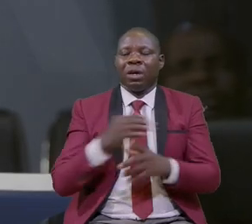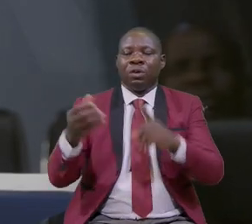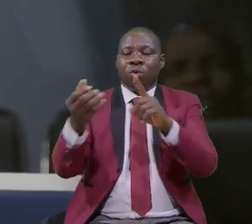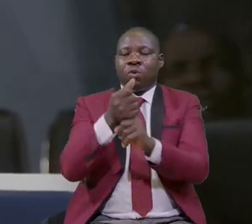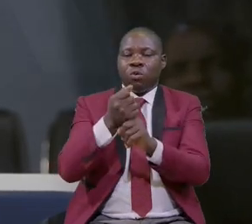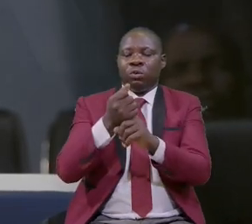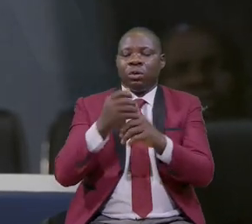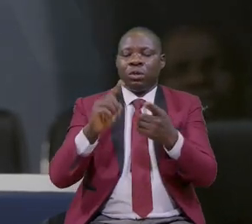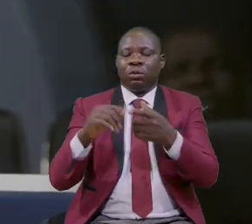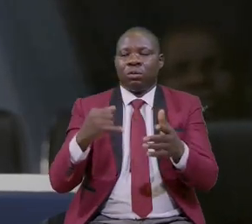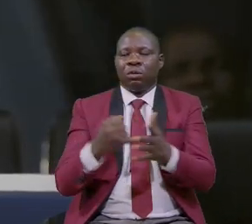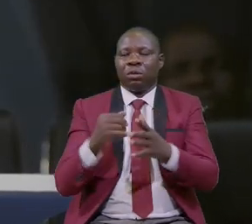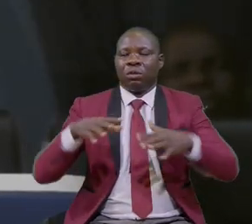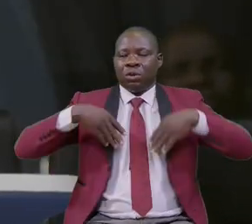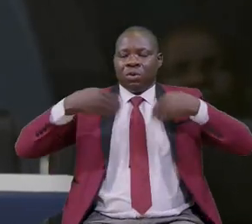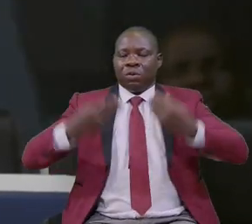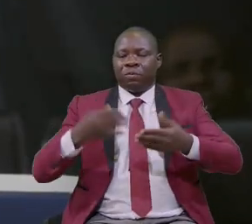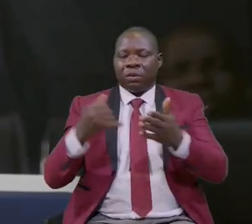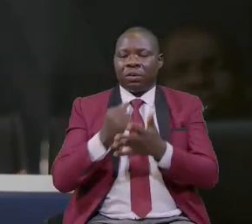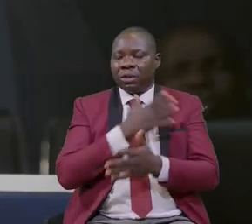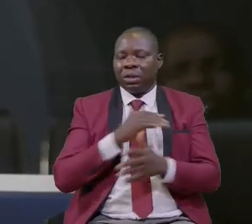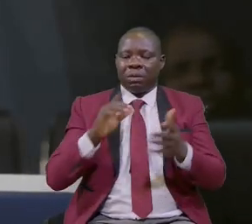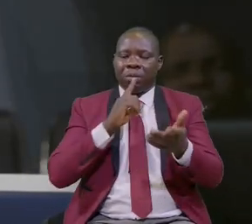et attache-toi, confesse-le, crois-le.